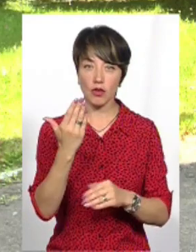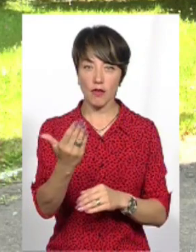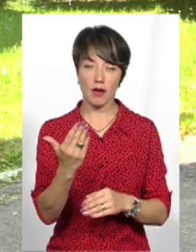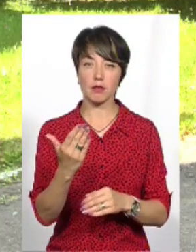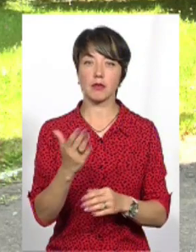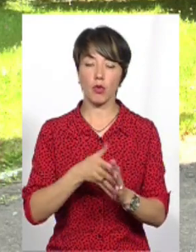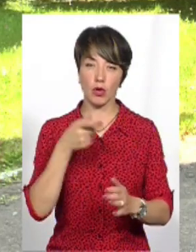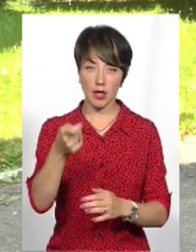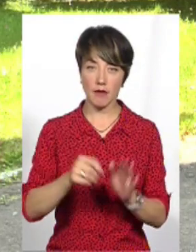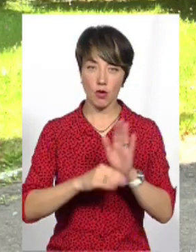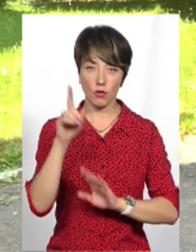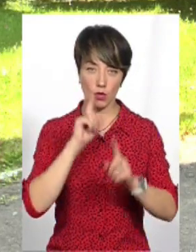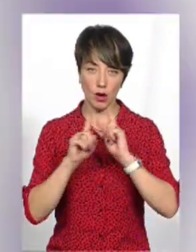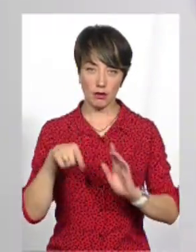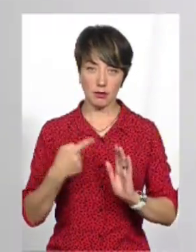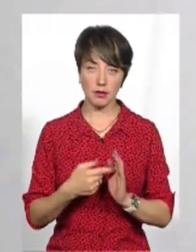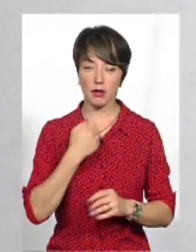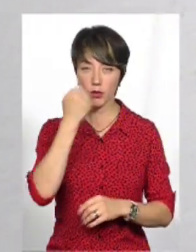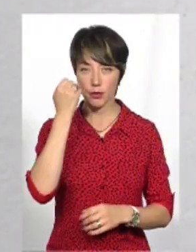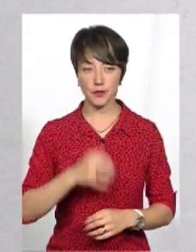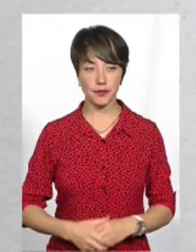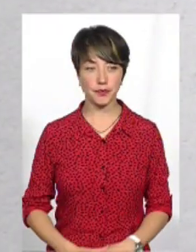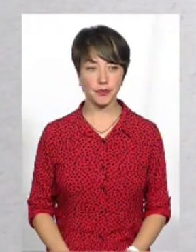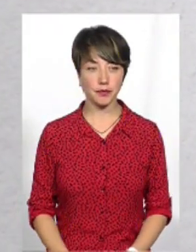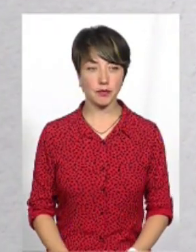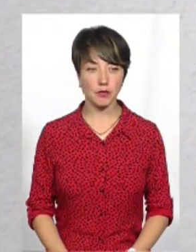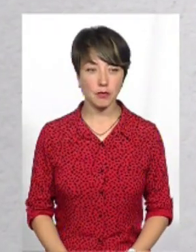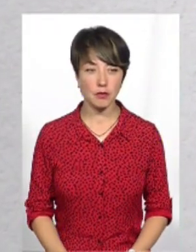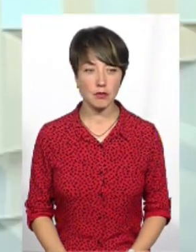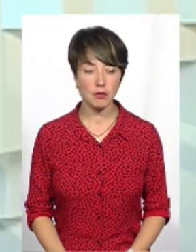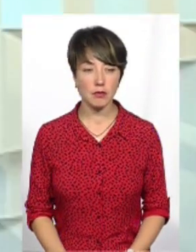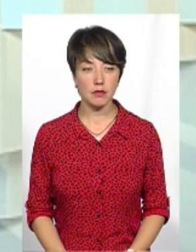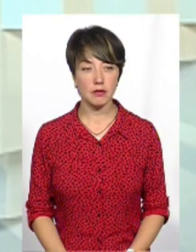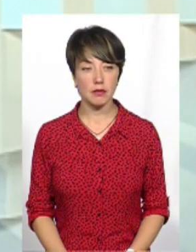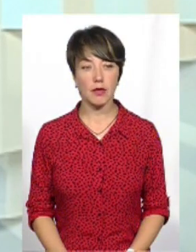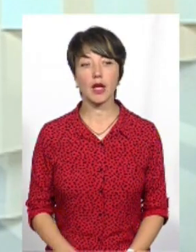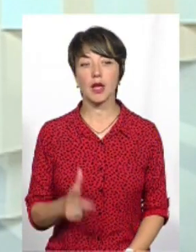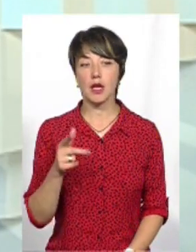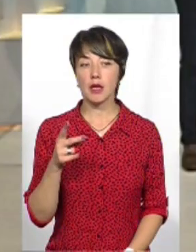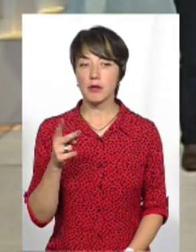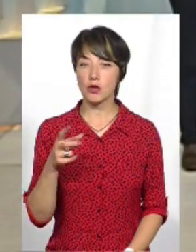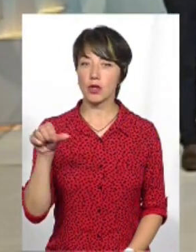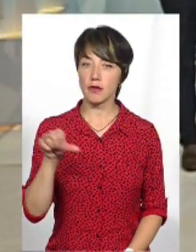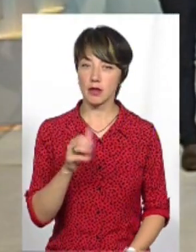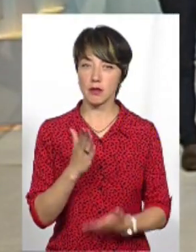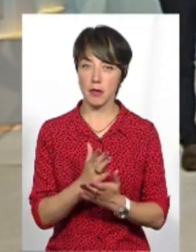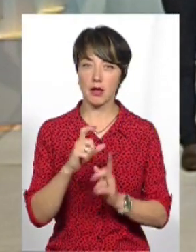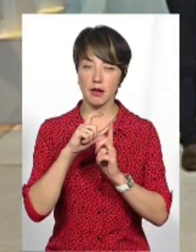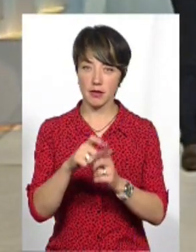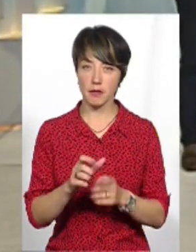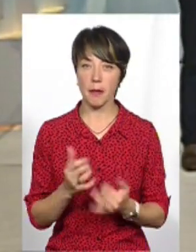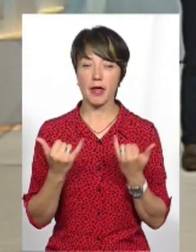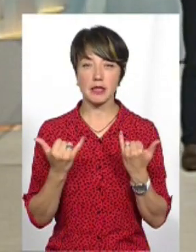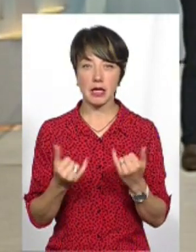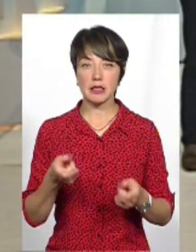запропоновані у Верховній Раді. Дякую. Півтори хвилини маєте для відповіді. Значить,